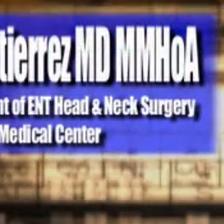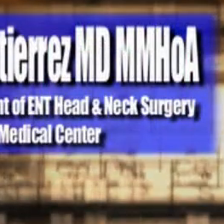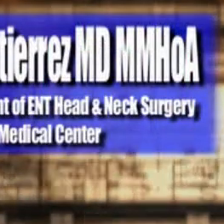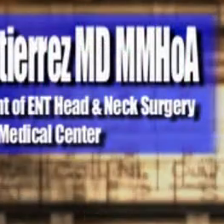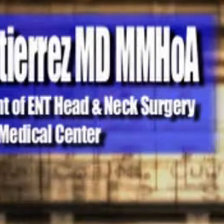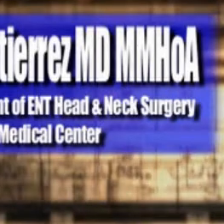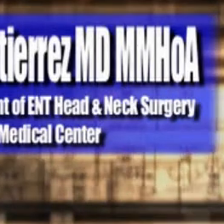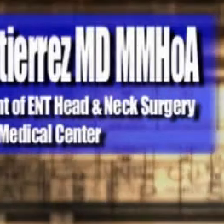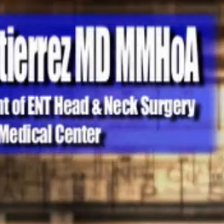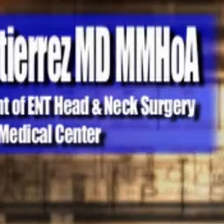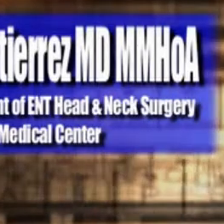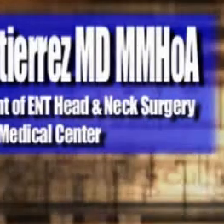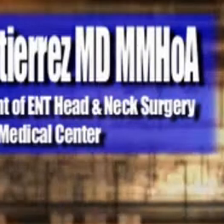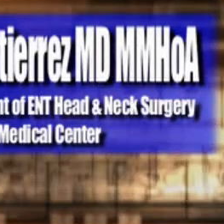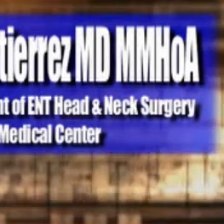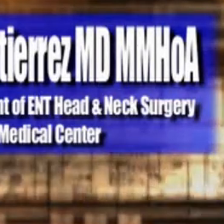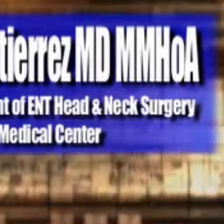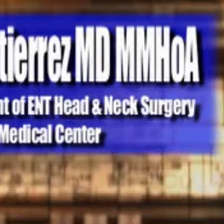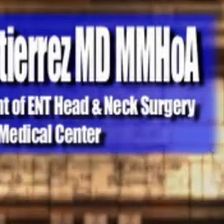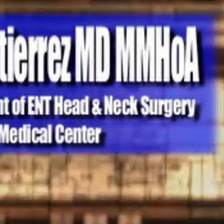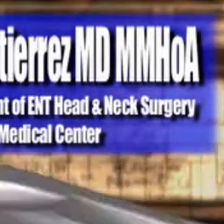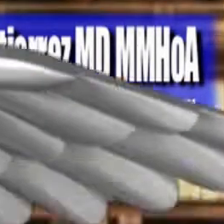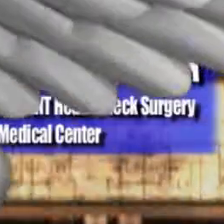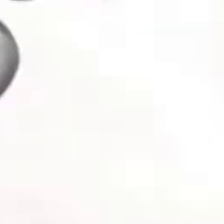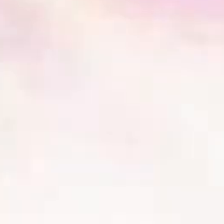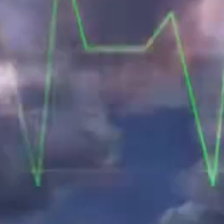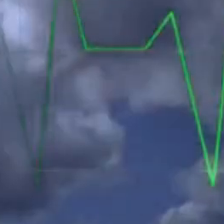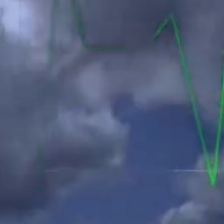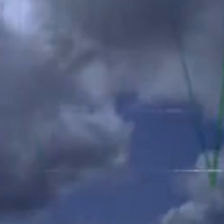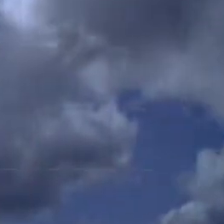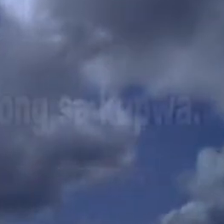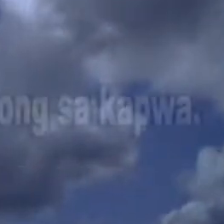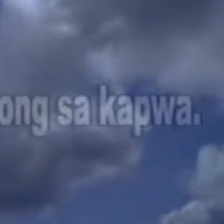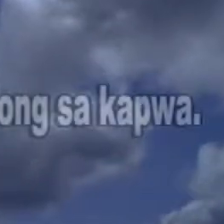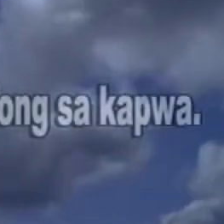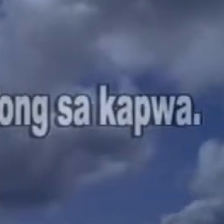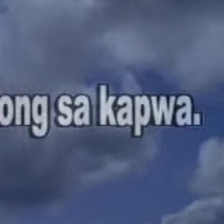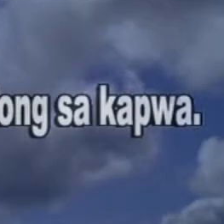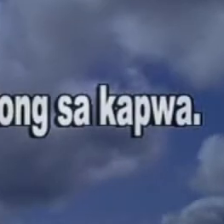Thank you.